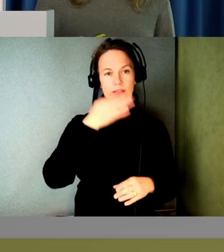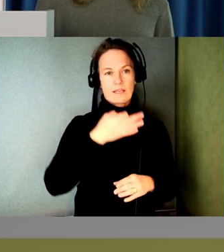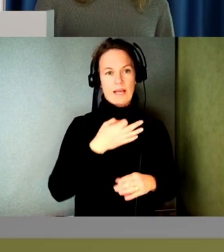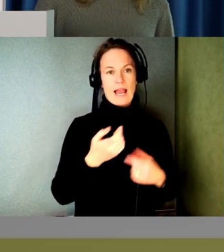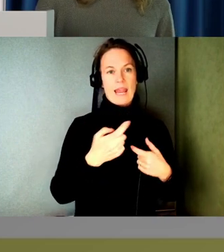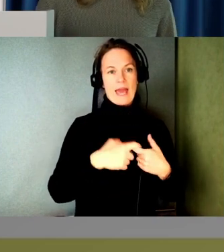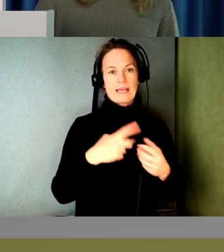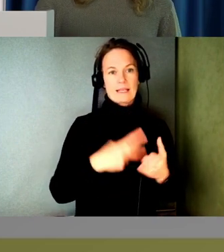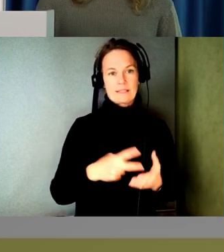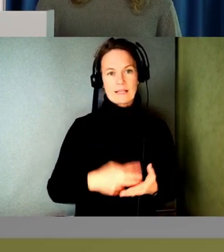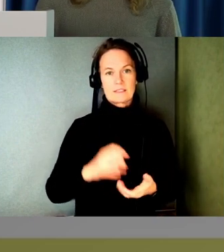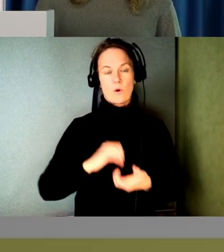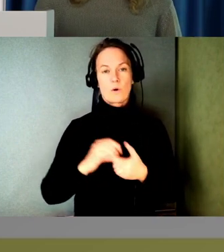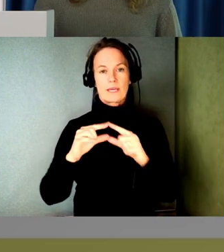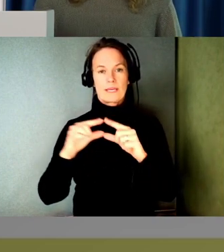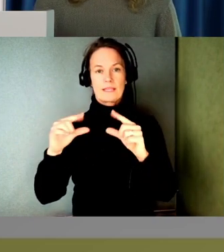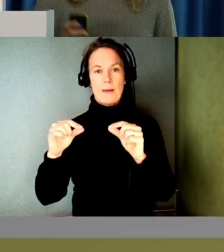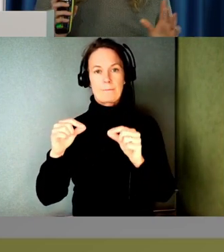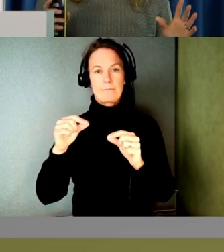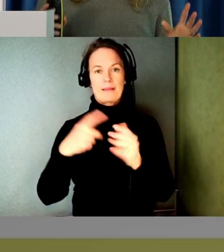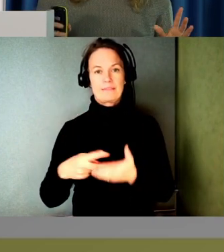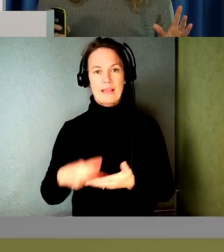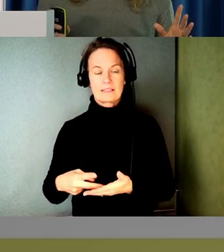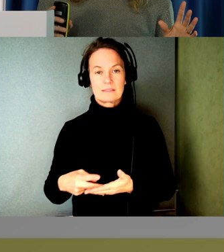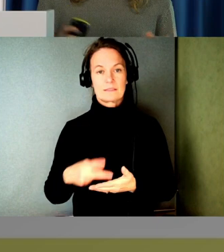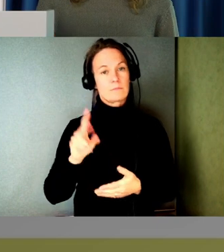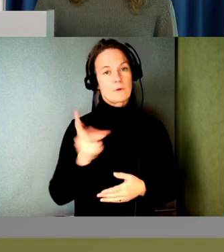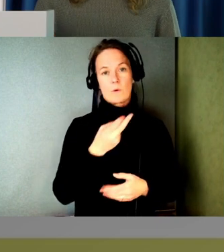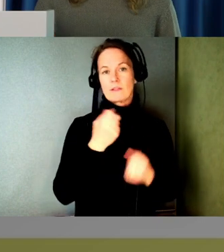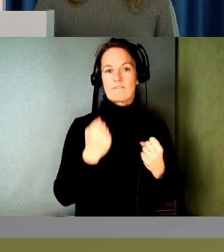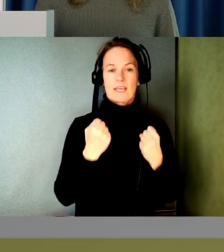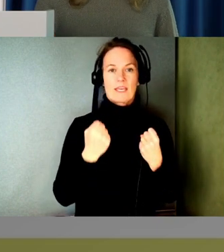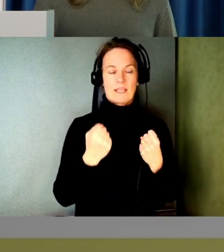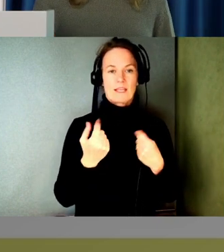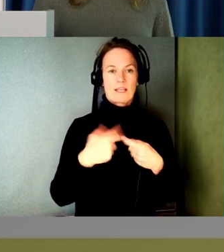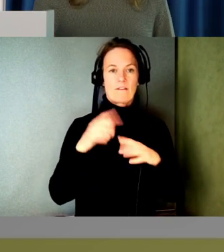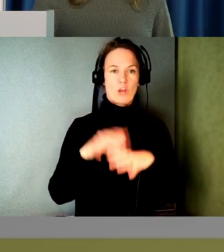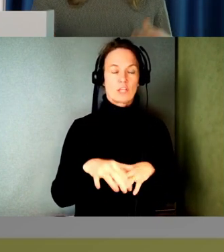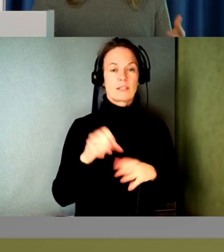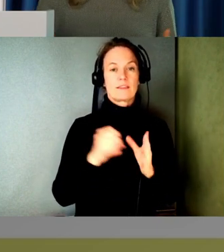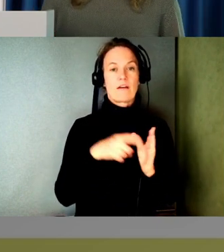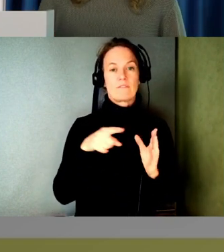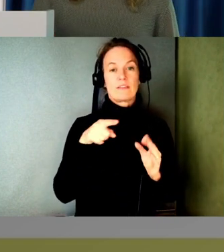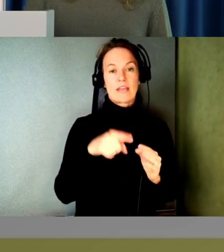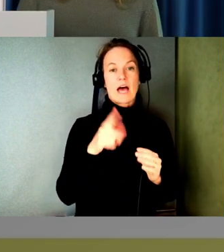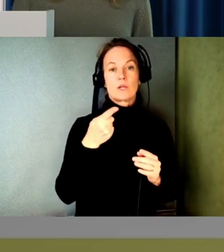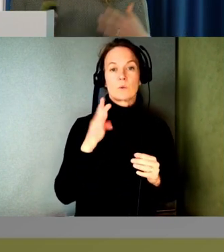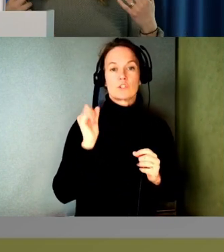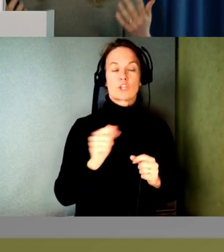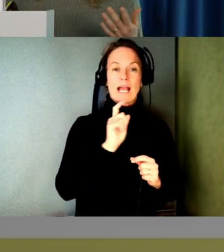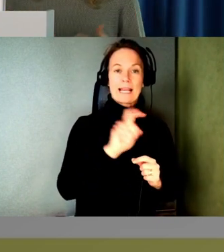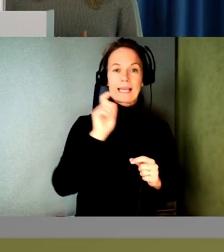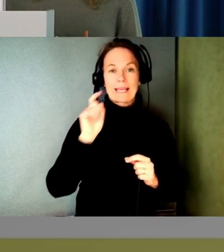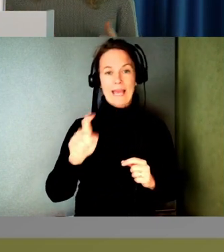och knapptext framförallt eh De är jätteviktiga i den här typen av flöde för det är där som kunden ska klicka För att